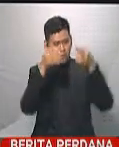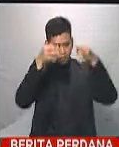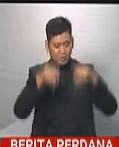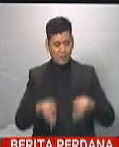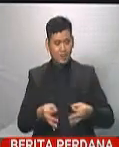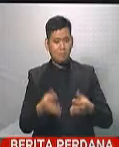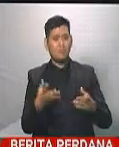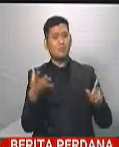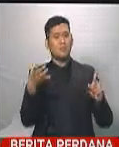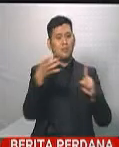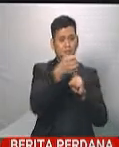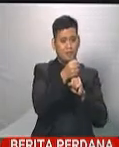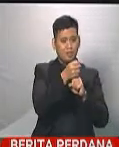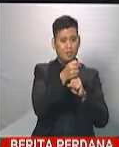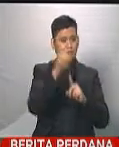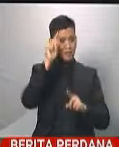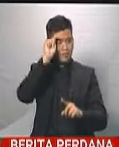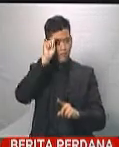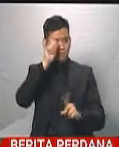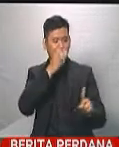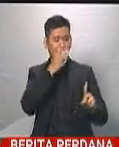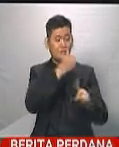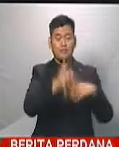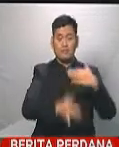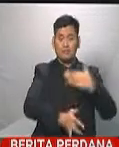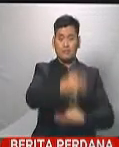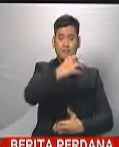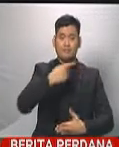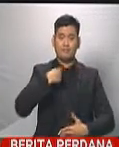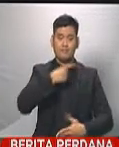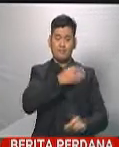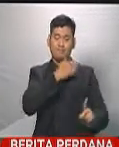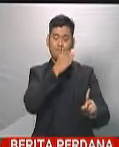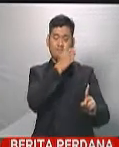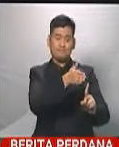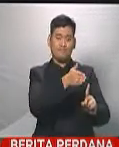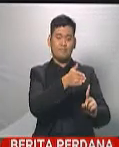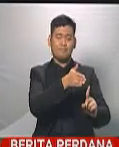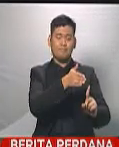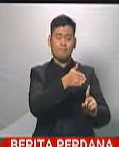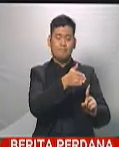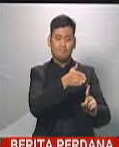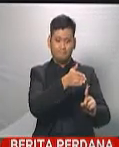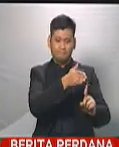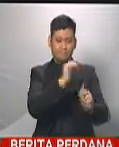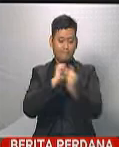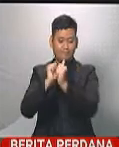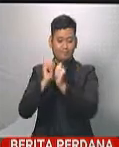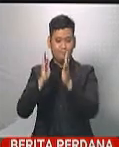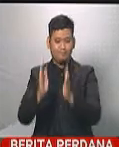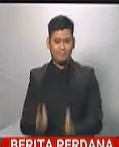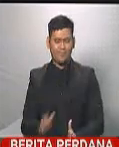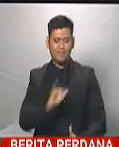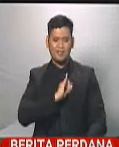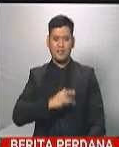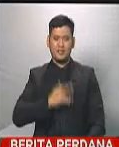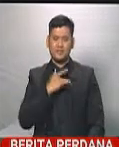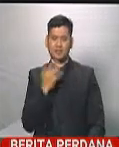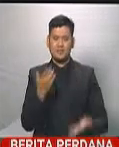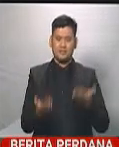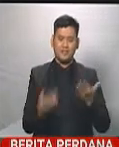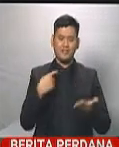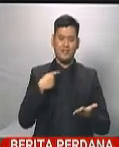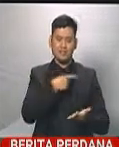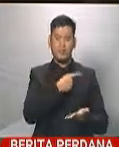Terengganu dan sasaran awal yang kita targetkan, sasarkan kepada atlet-atlet kita, saya kata tidak mustahil kita